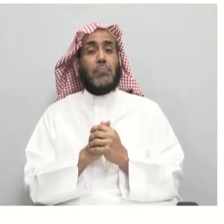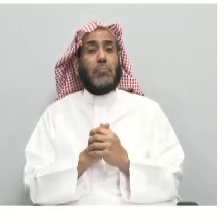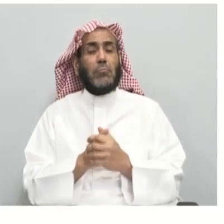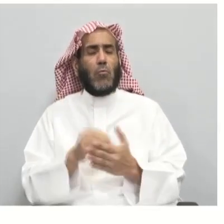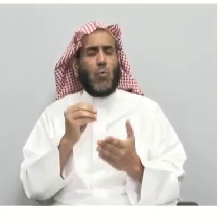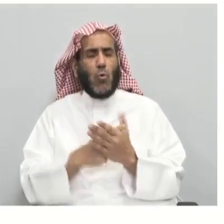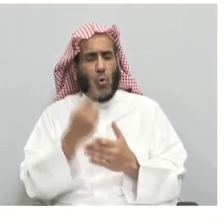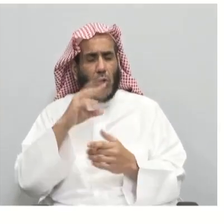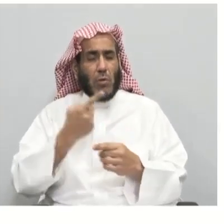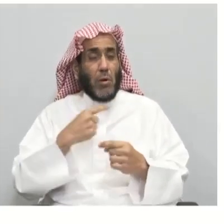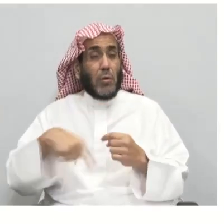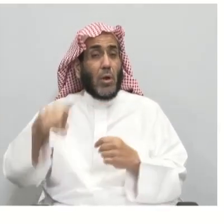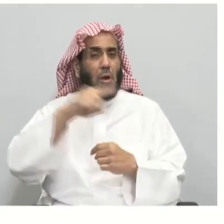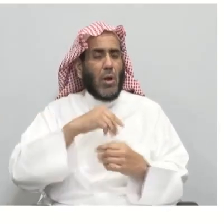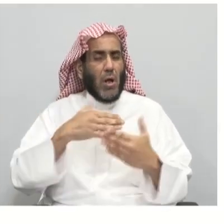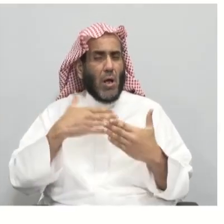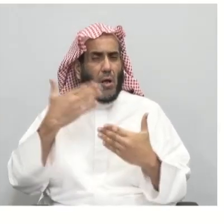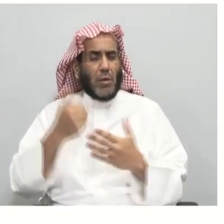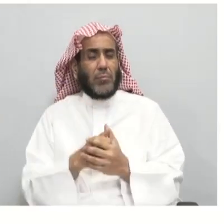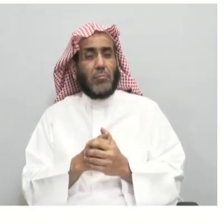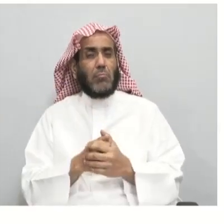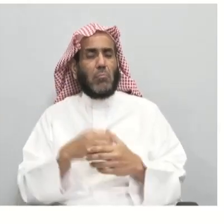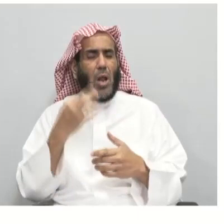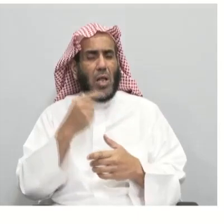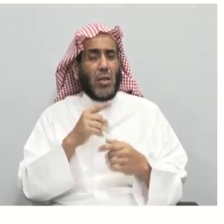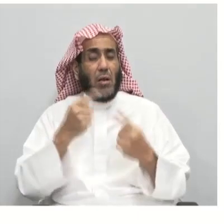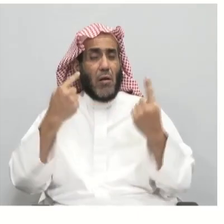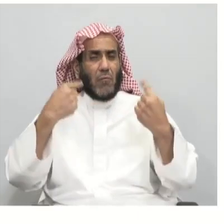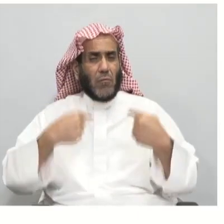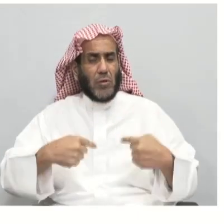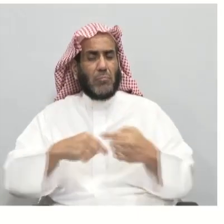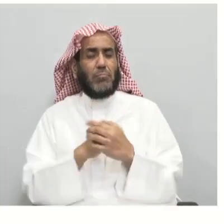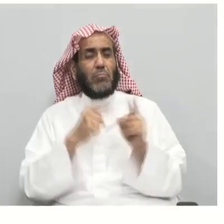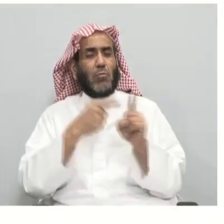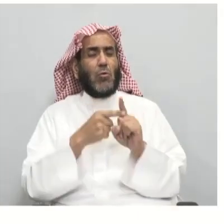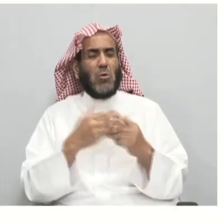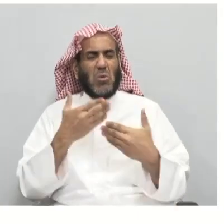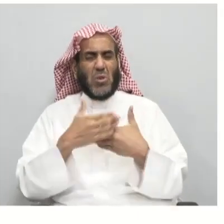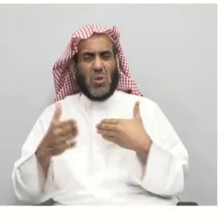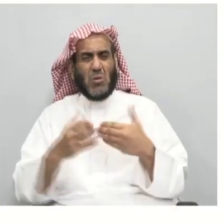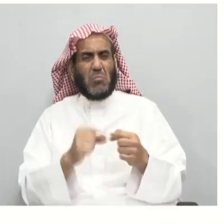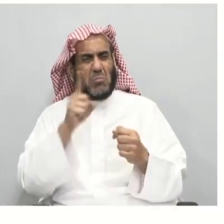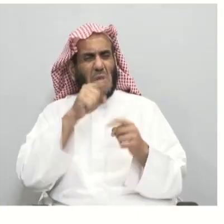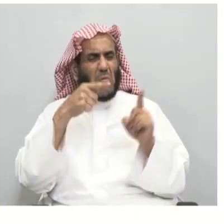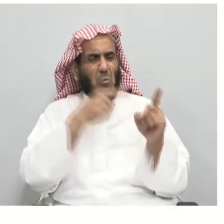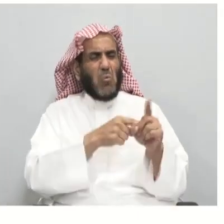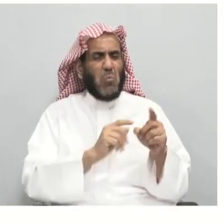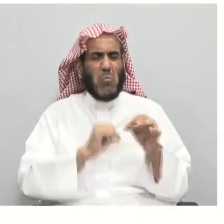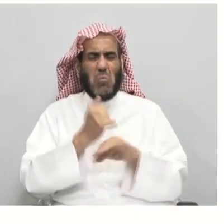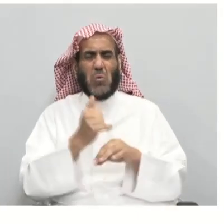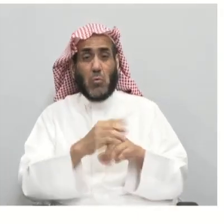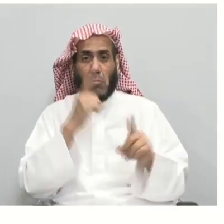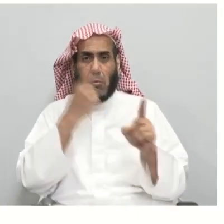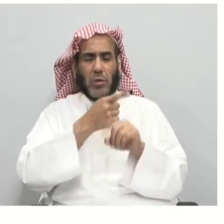واحترام رغبه الاخرين في الحديث عن انفسهم وتجنب تخطيئه الاخرين باسلوب